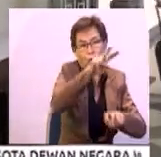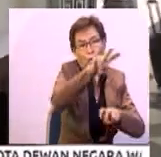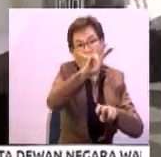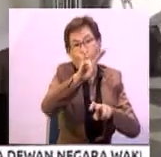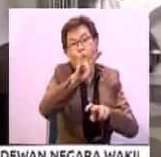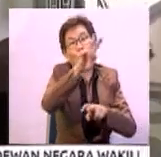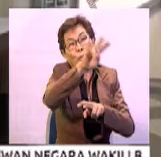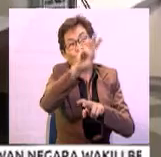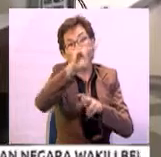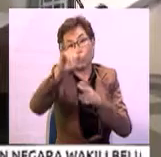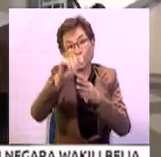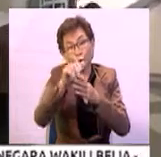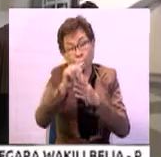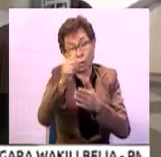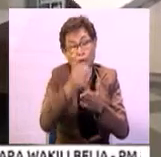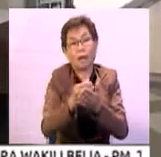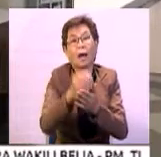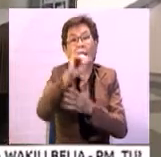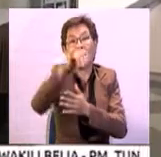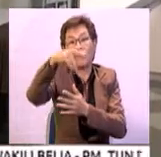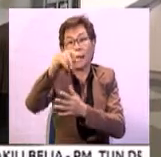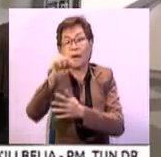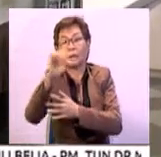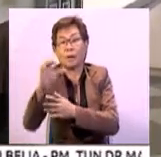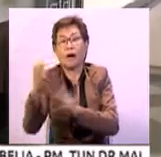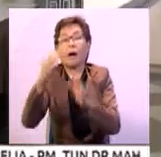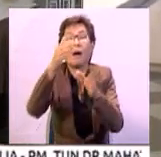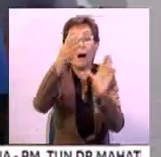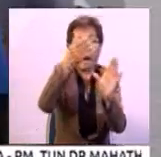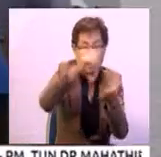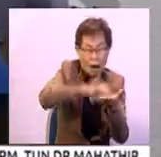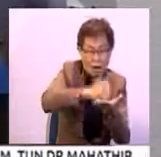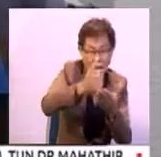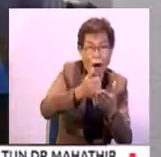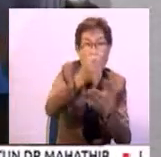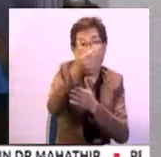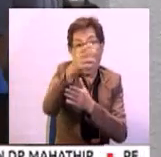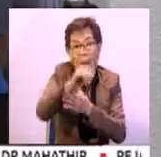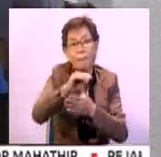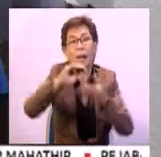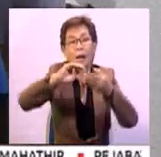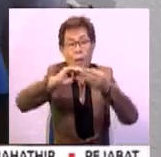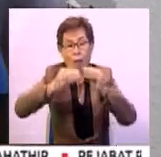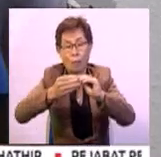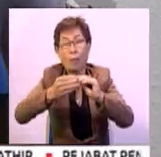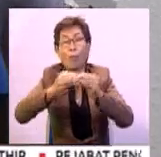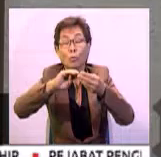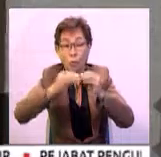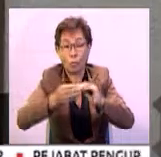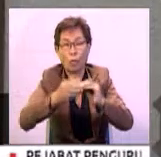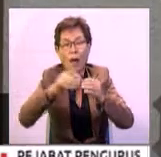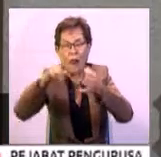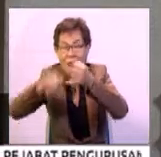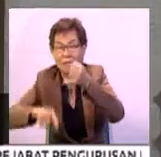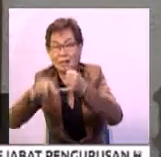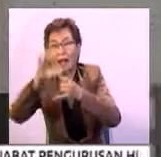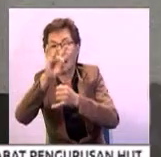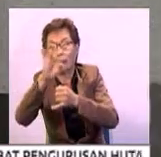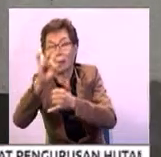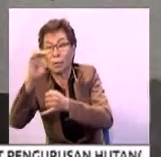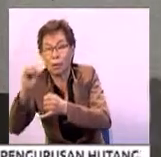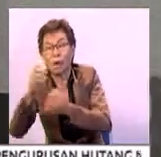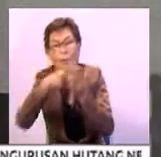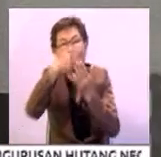ringgit dari IPSB ke akaun M-Bank dengan nombor akhir 880. Alasan perpindahan itu direkodkan sebagai